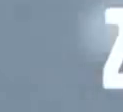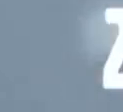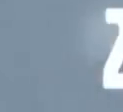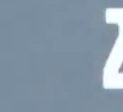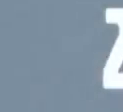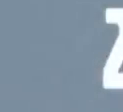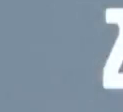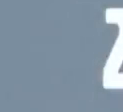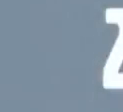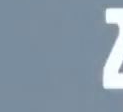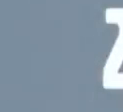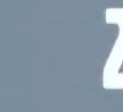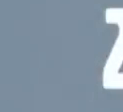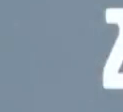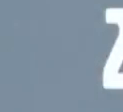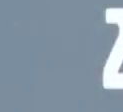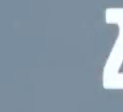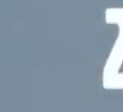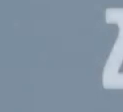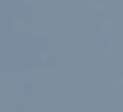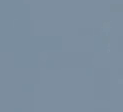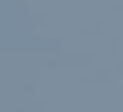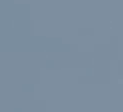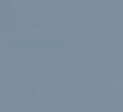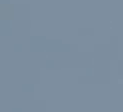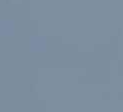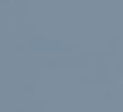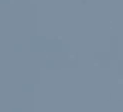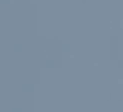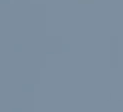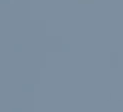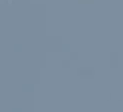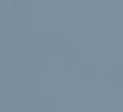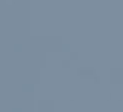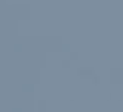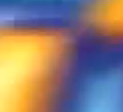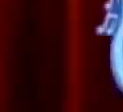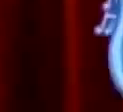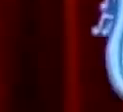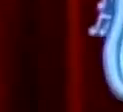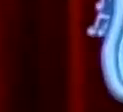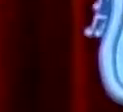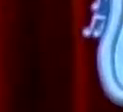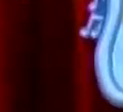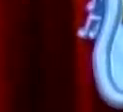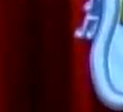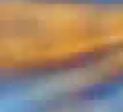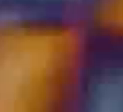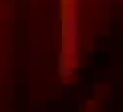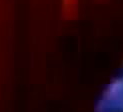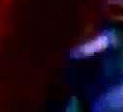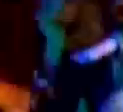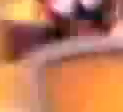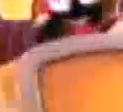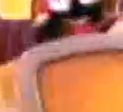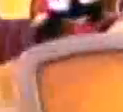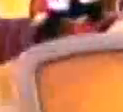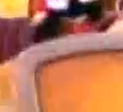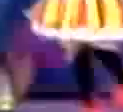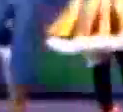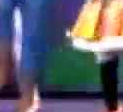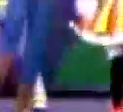全新 T 五超频，超未来汽油动力，179万，很超过。 最欢乐的迪士尼要来喽！这